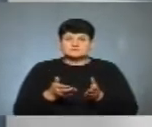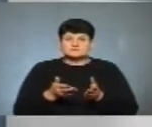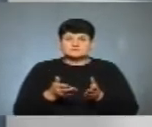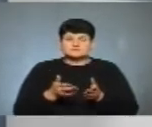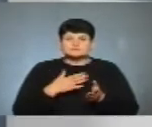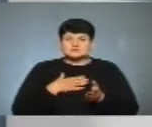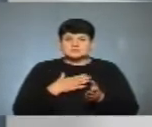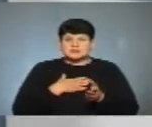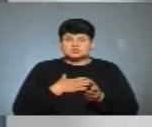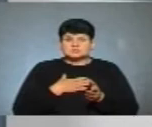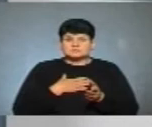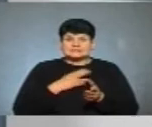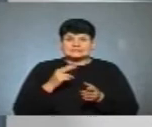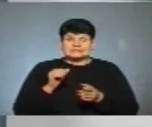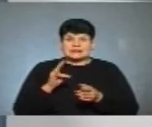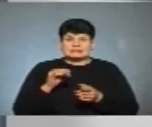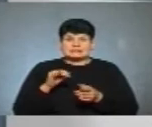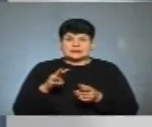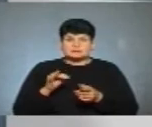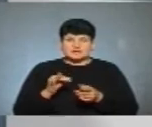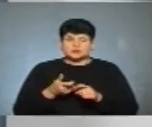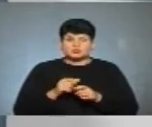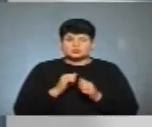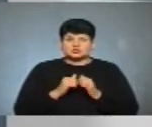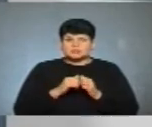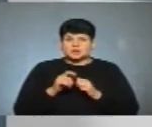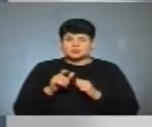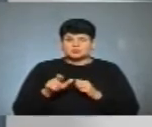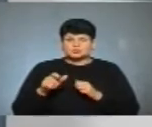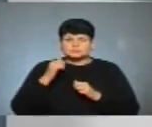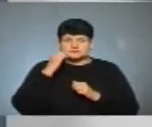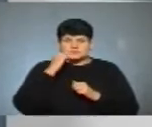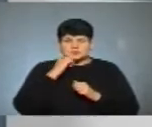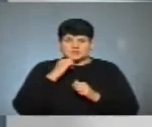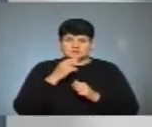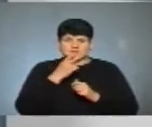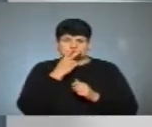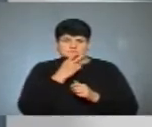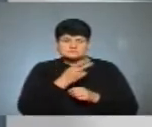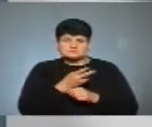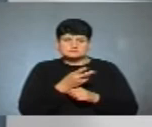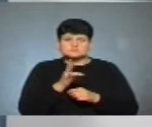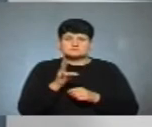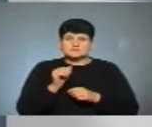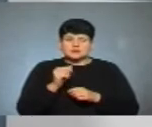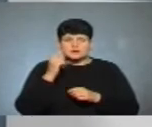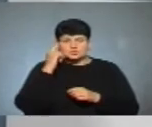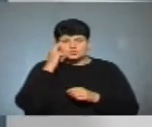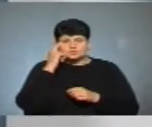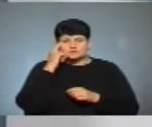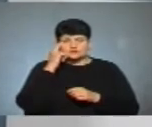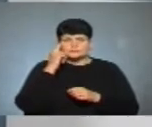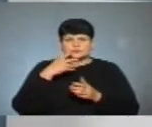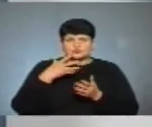за нашими даними, дуже часто літні люди орієнтуються на думку